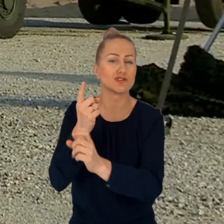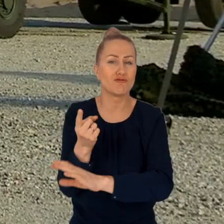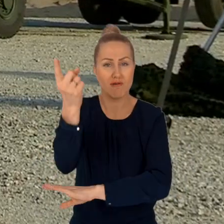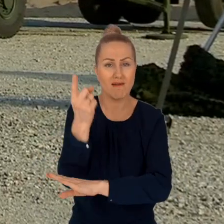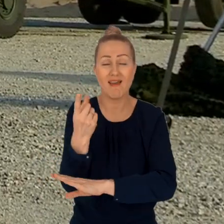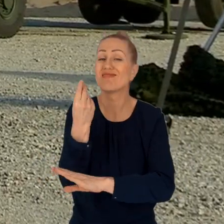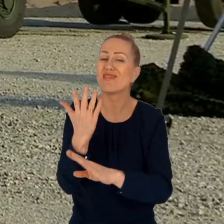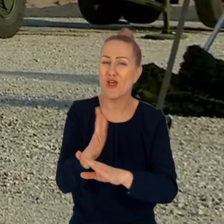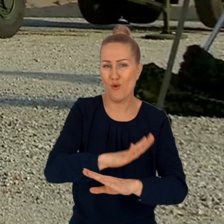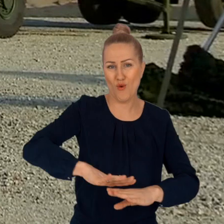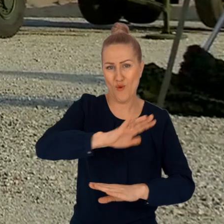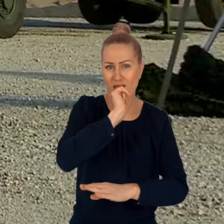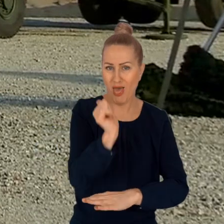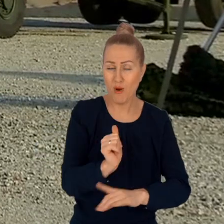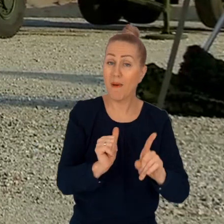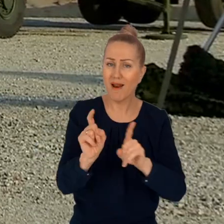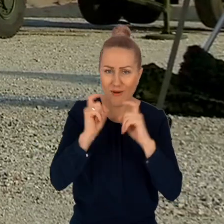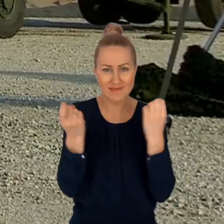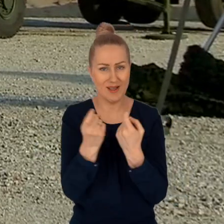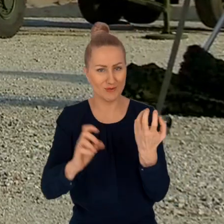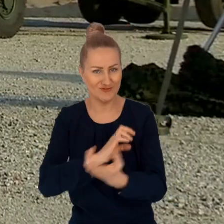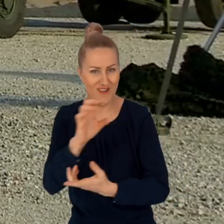tylko europejskiej, co chcemy podkreślić, ale w przestrzeni